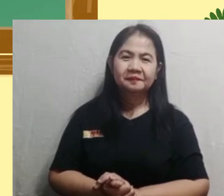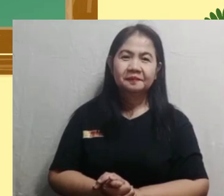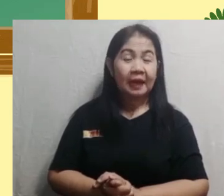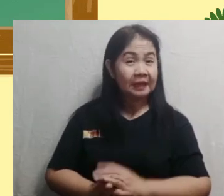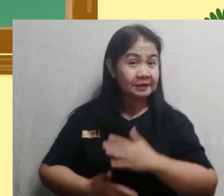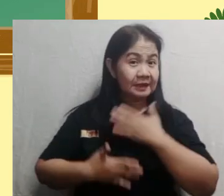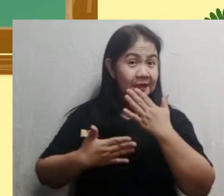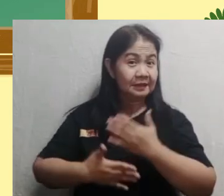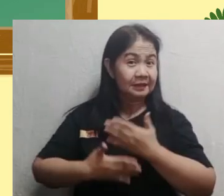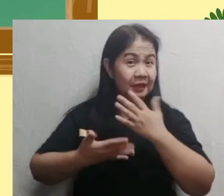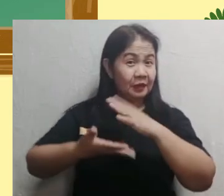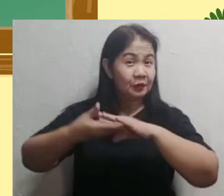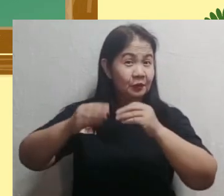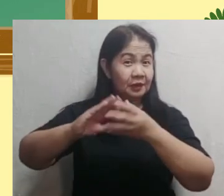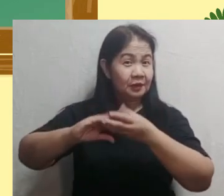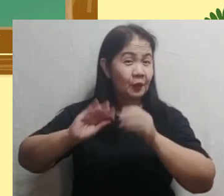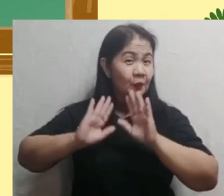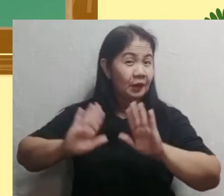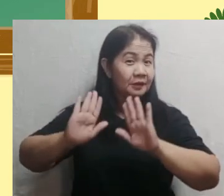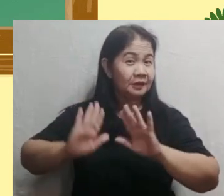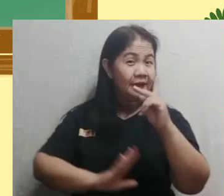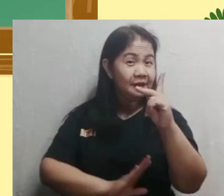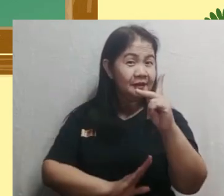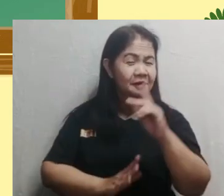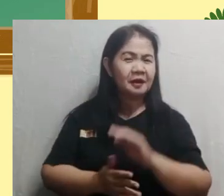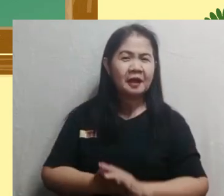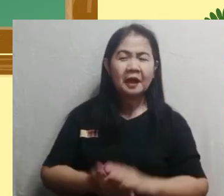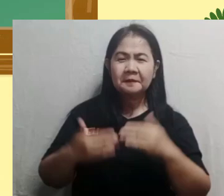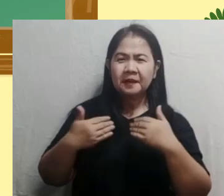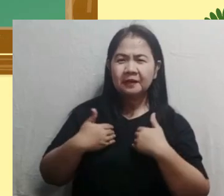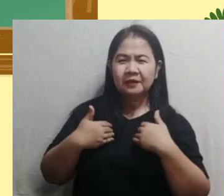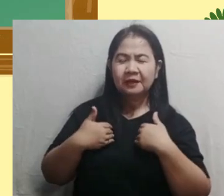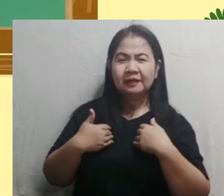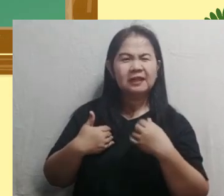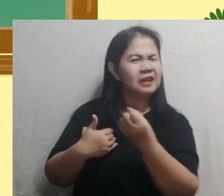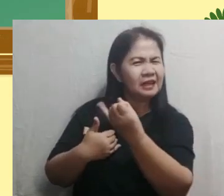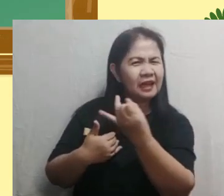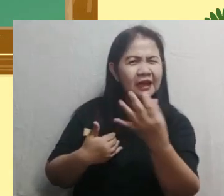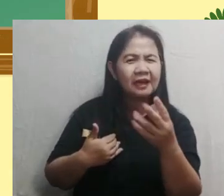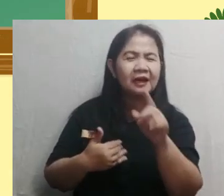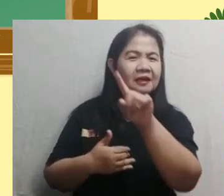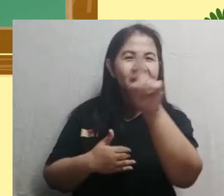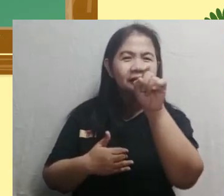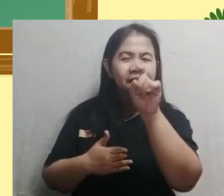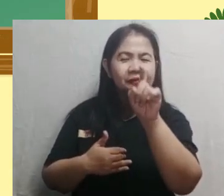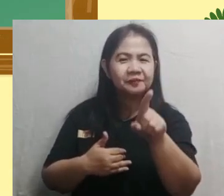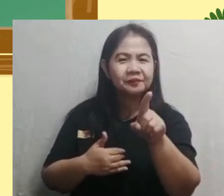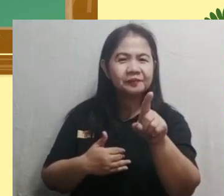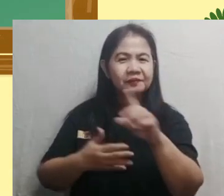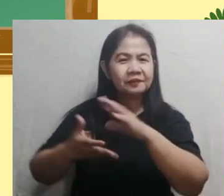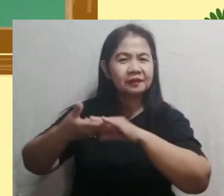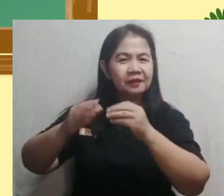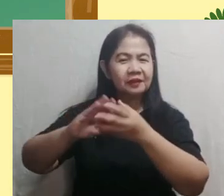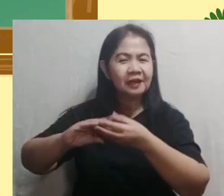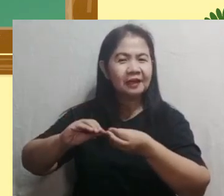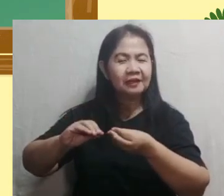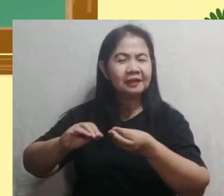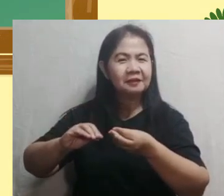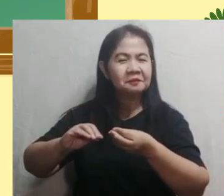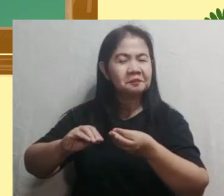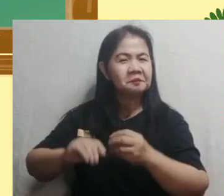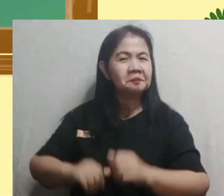Nasiyahan ka ba sa kwento ni Wonder K? Mayroon akong ilang katanungan tungkol sa kwento ng ating bida.